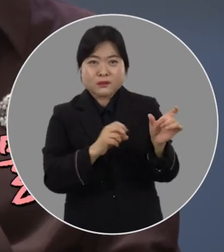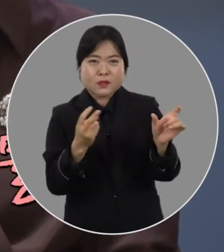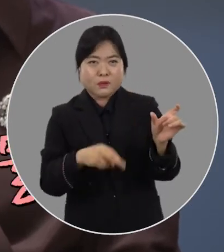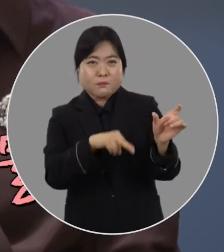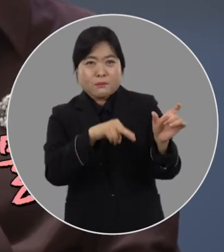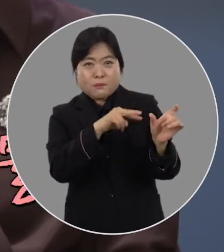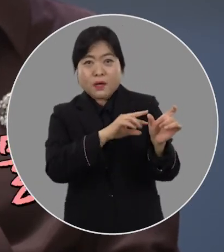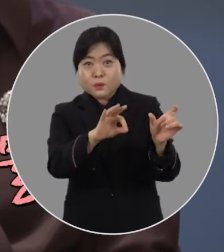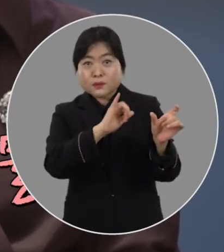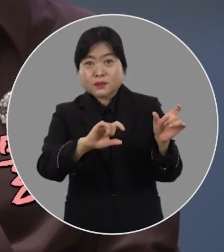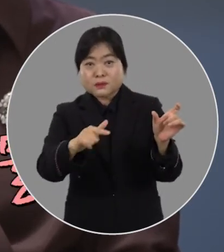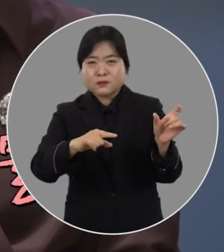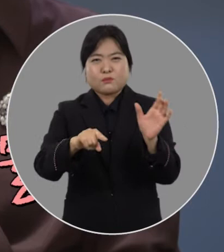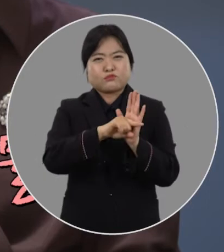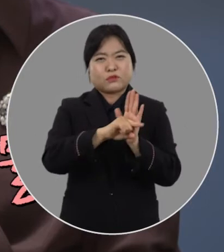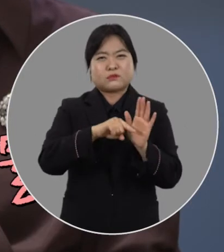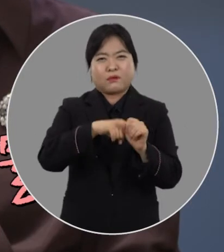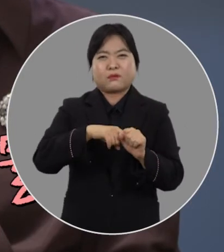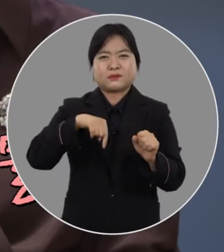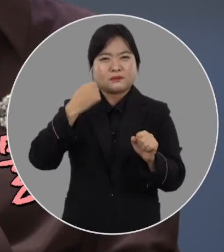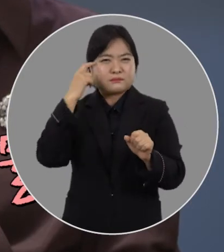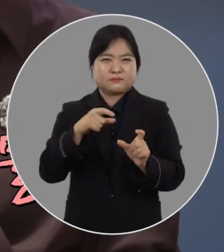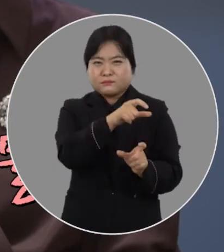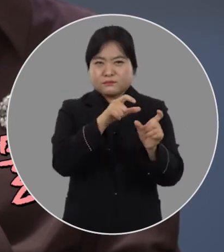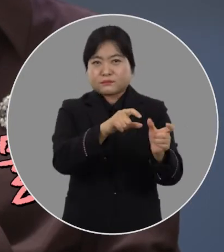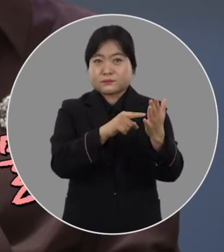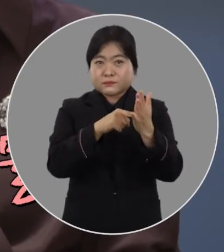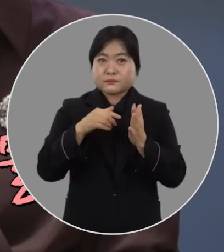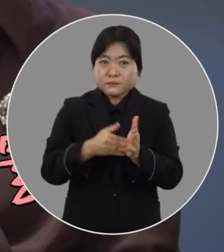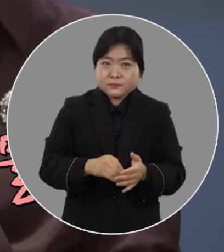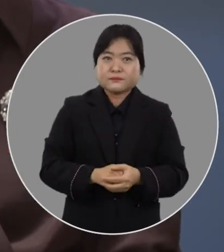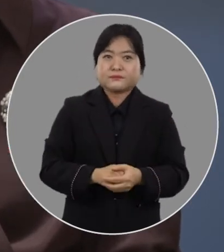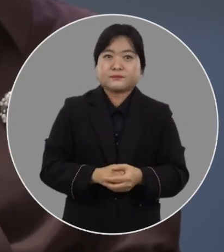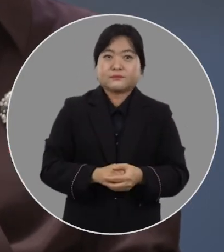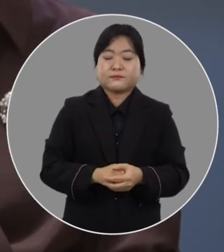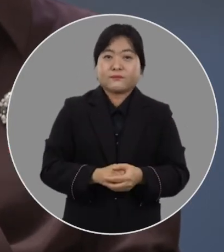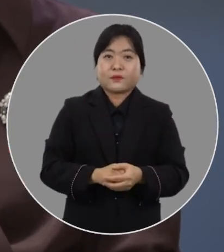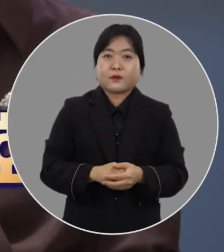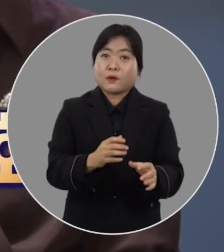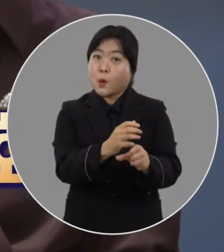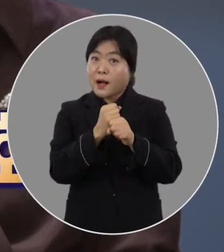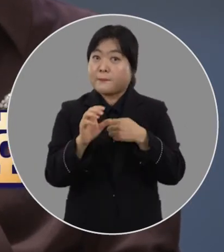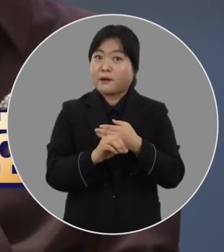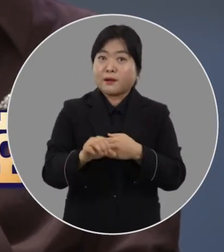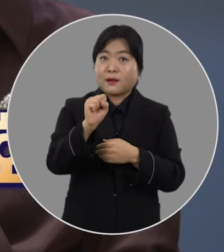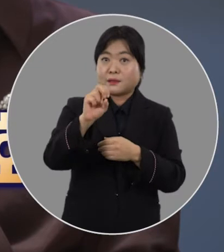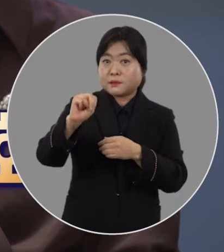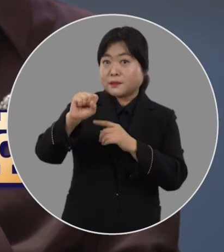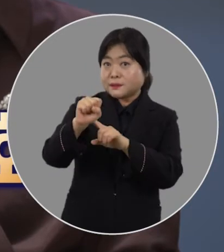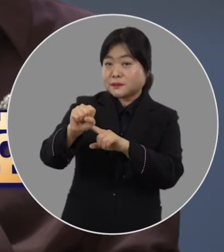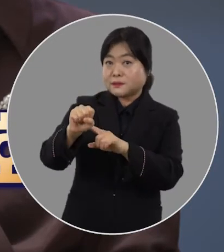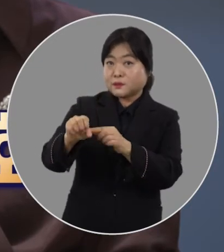자주 노출된 이용자들은 부정적 게시물을 더 올리는 것으로 나타났습니다. 한마디로 소셜미디어를